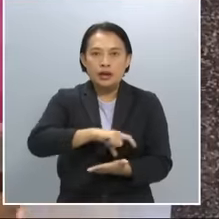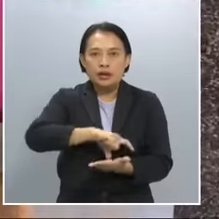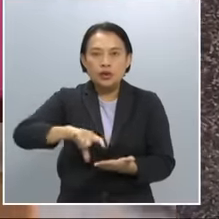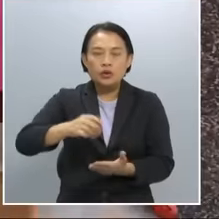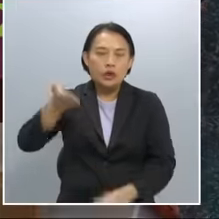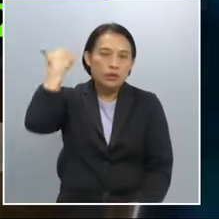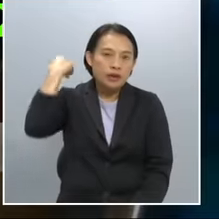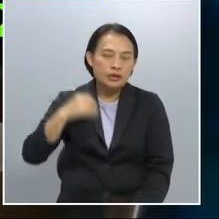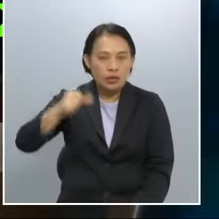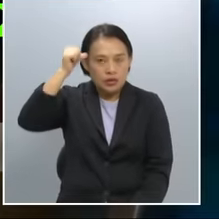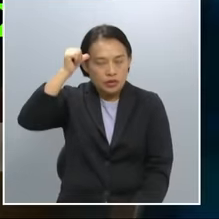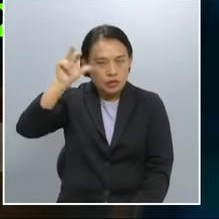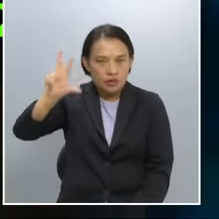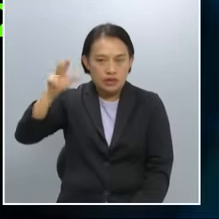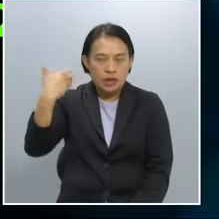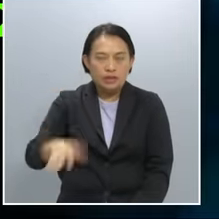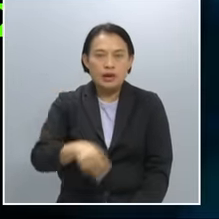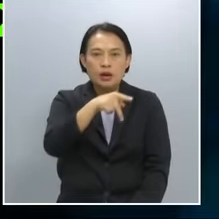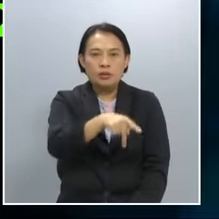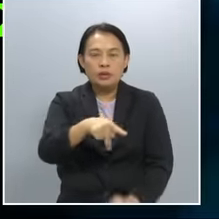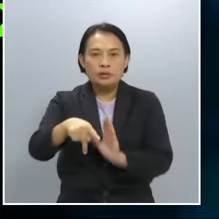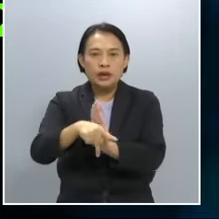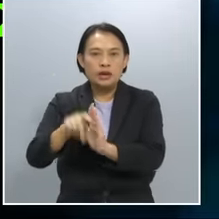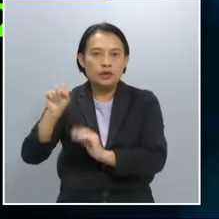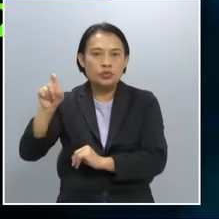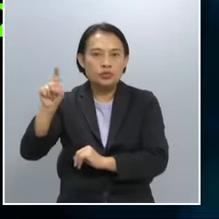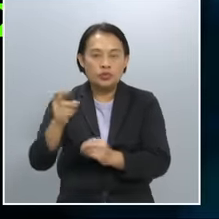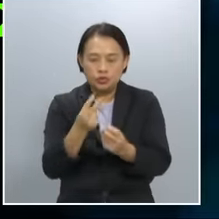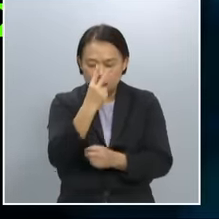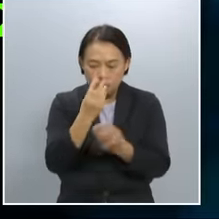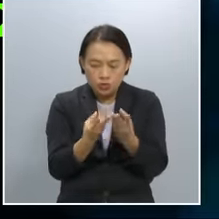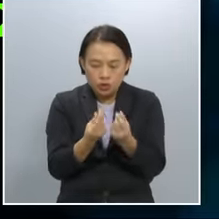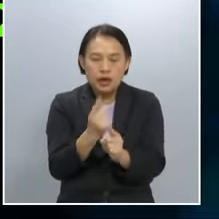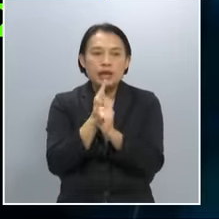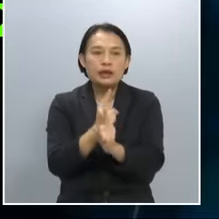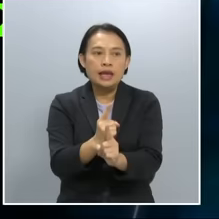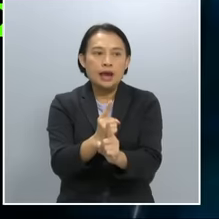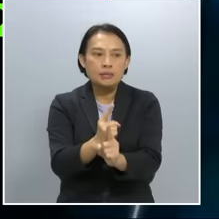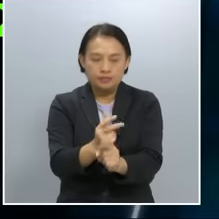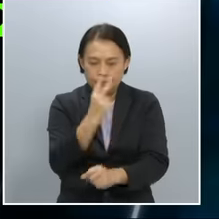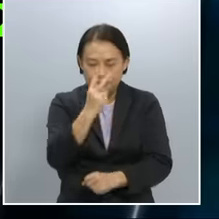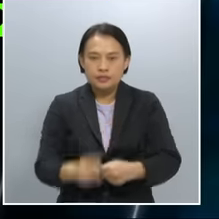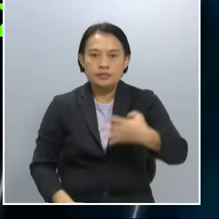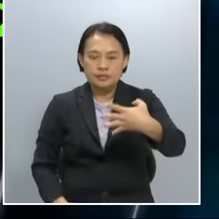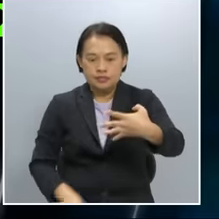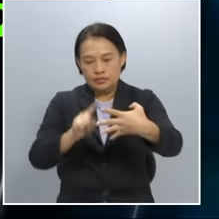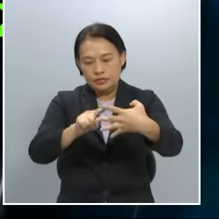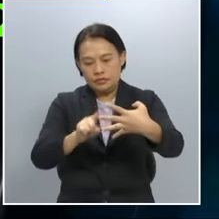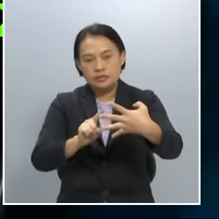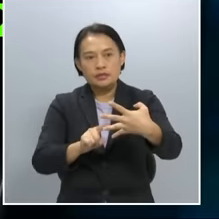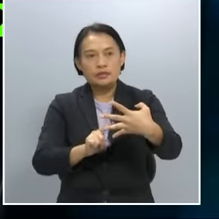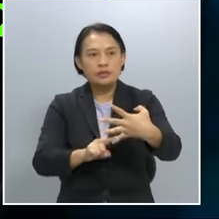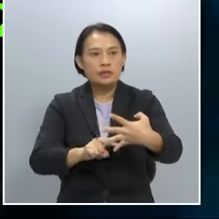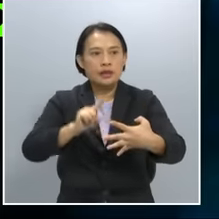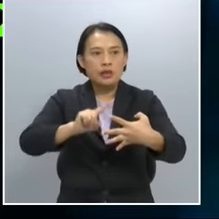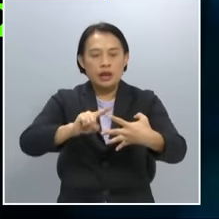า3วันติดต่อกันพุทธศักราชและก็ศุกร์เป็นตัวเลขอย่างที่เห็นเนี่ยนะฮะท่านผู้ชมวันแรกเนี่ยผู้พิการทั้งหมดแ